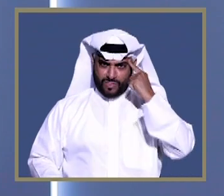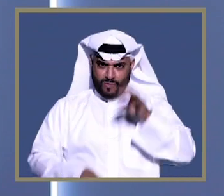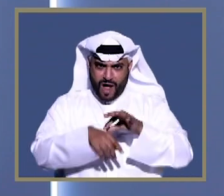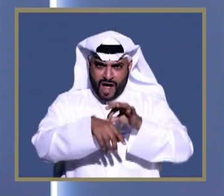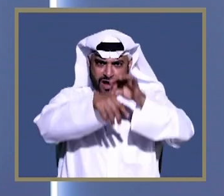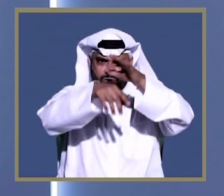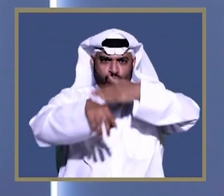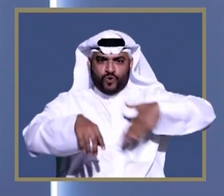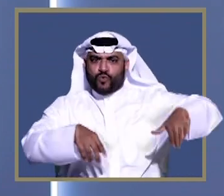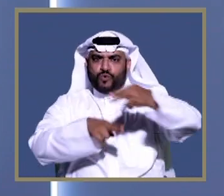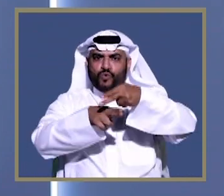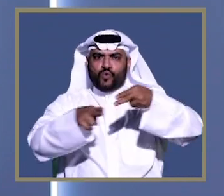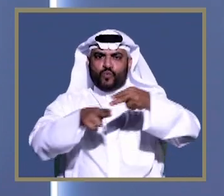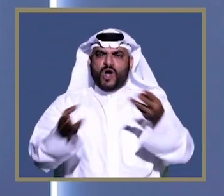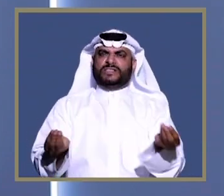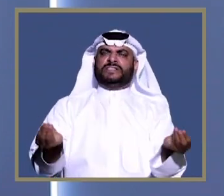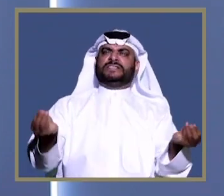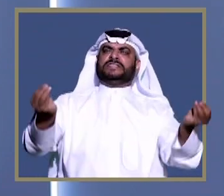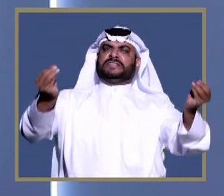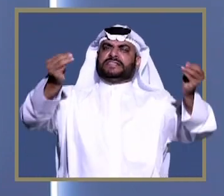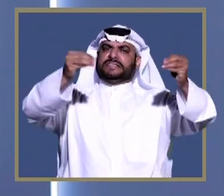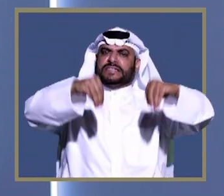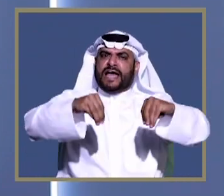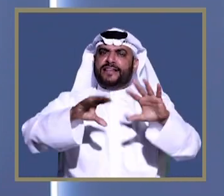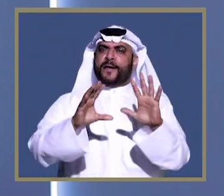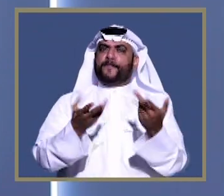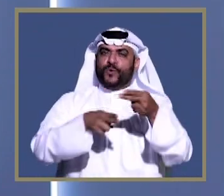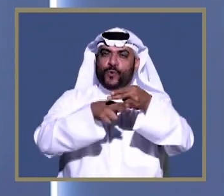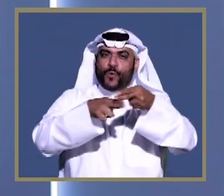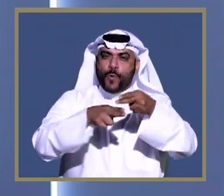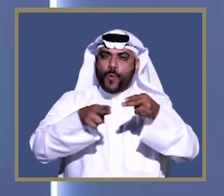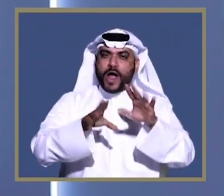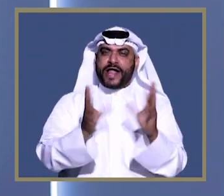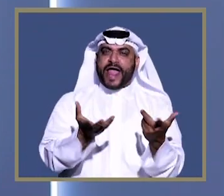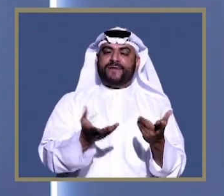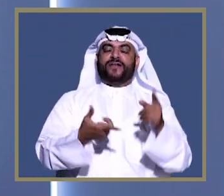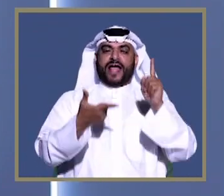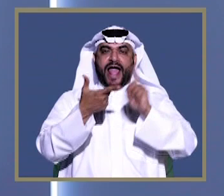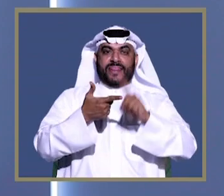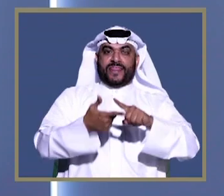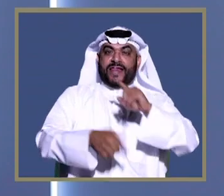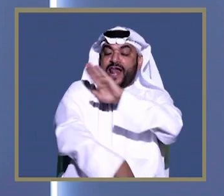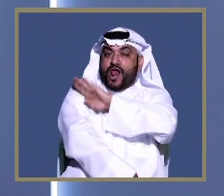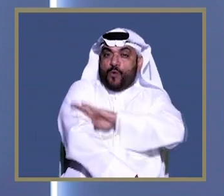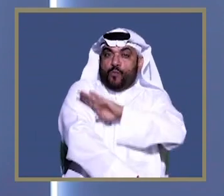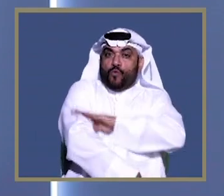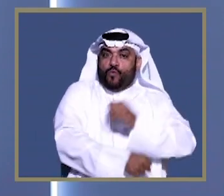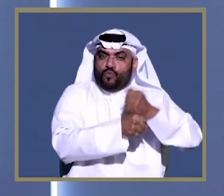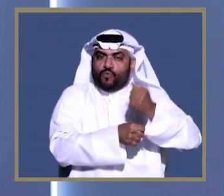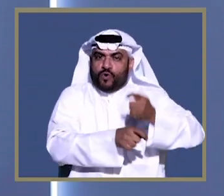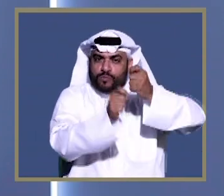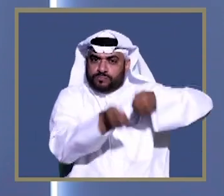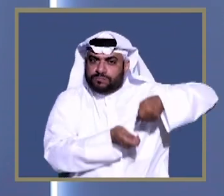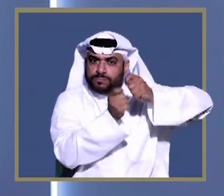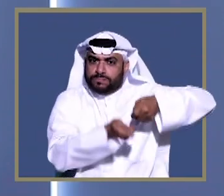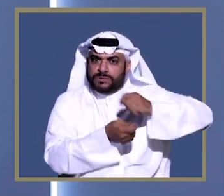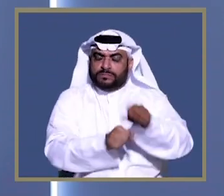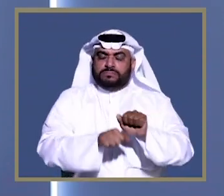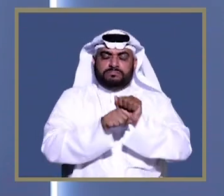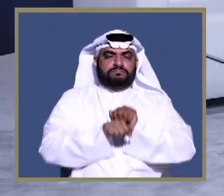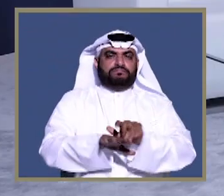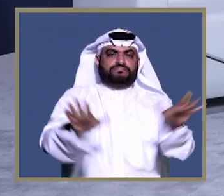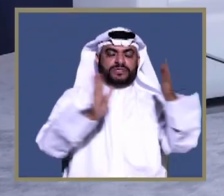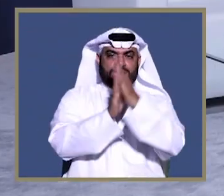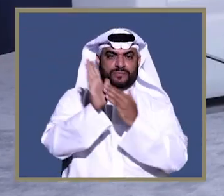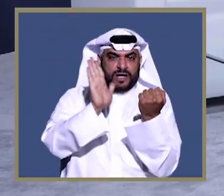السكانية، نسبة احتياجات الدولة من العمالة، إن العمالة قاعدة تصير